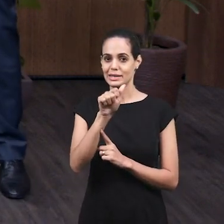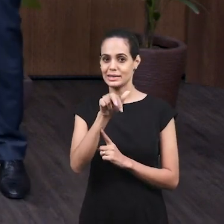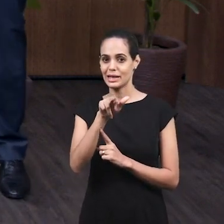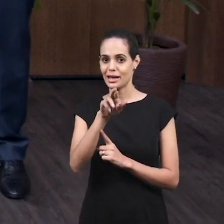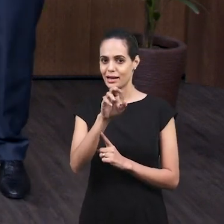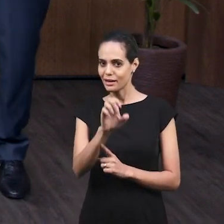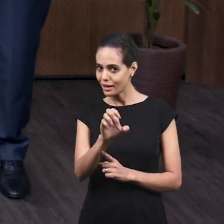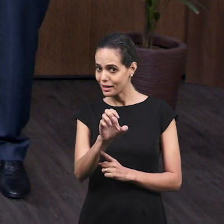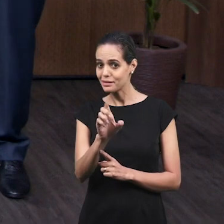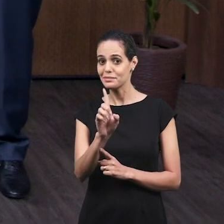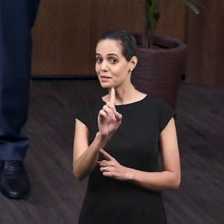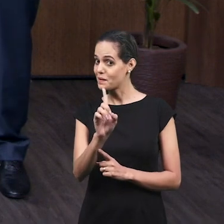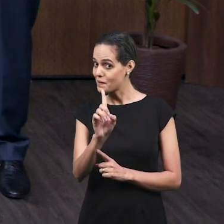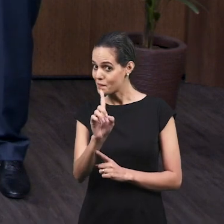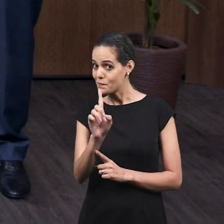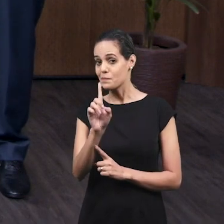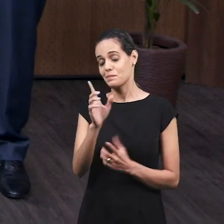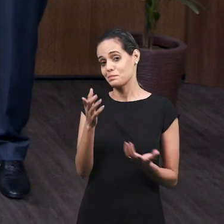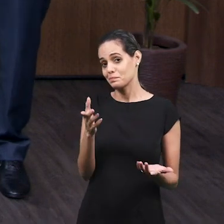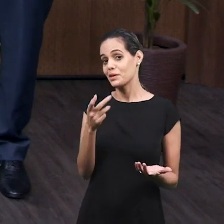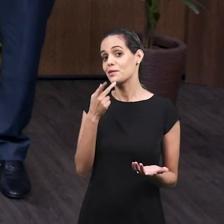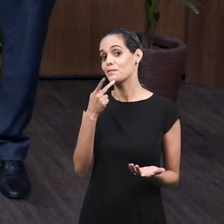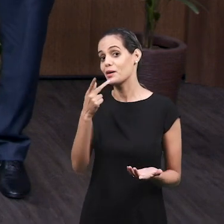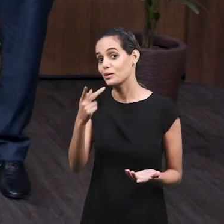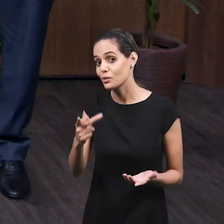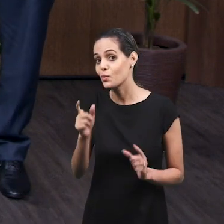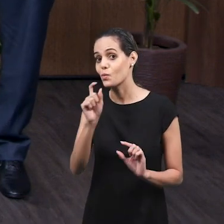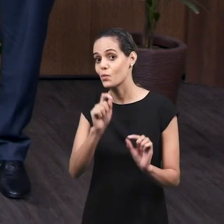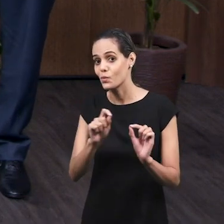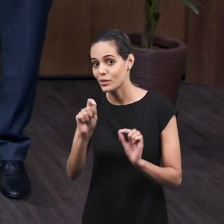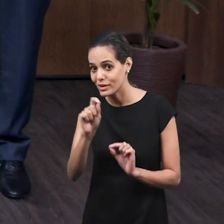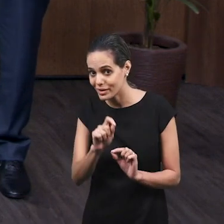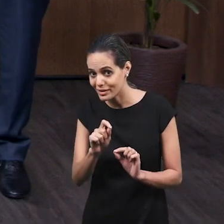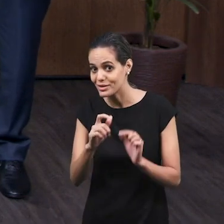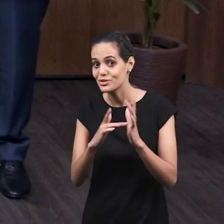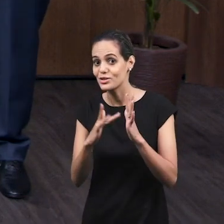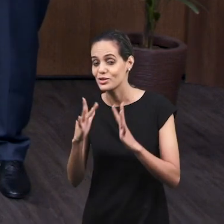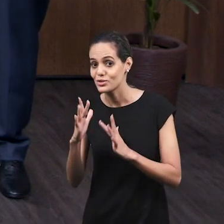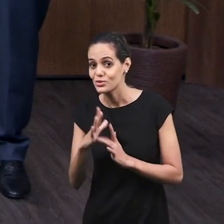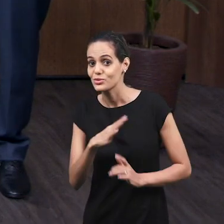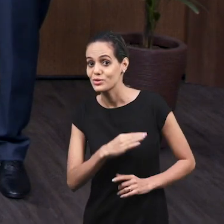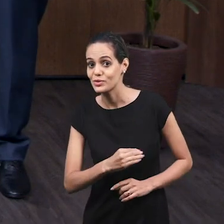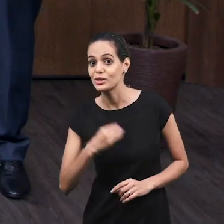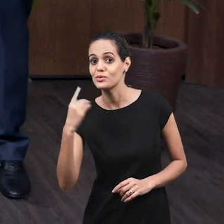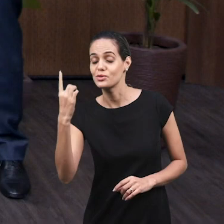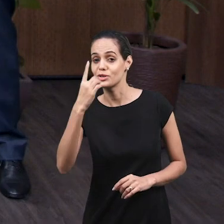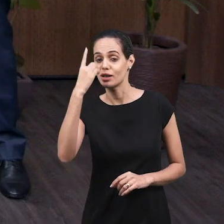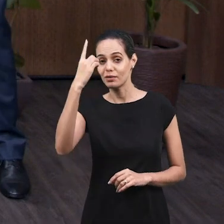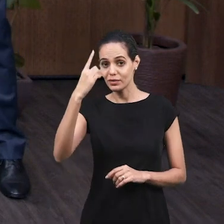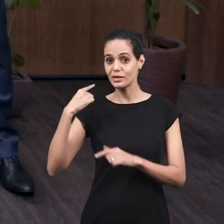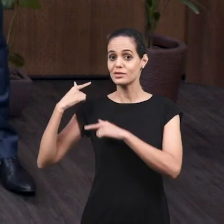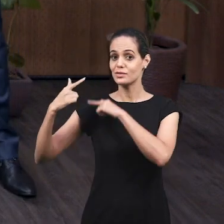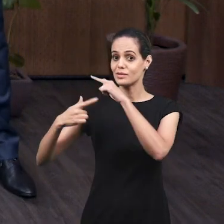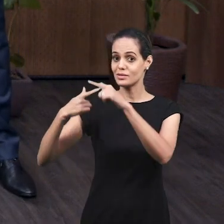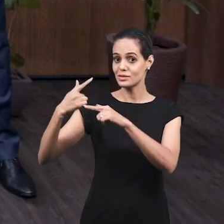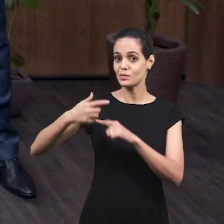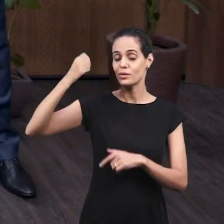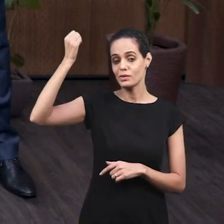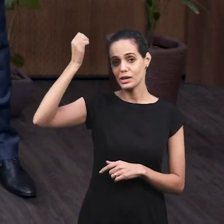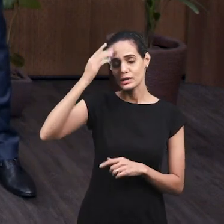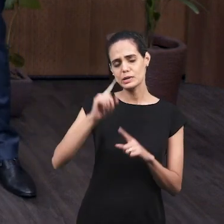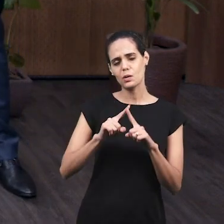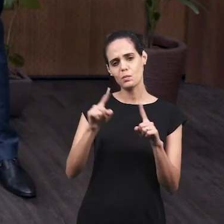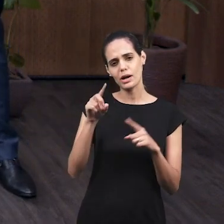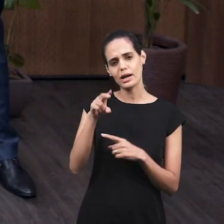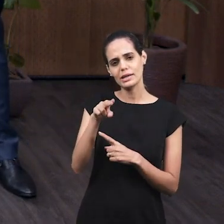révélation, pasteur Sergio. Il est vrai que le Seigneur Jésus, il est né à Bethléem, il a vécu à Nazareth,